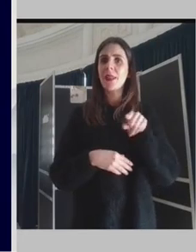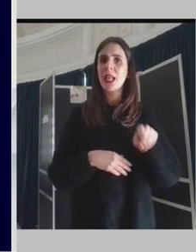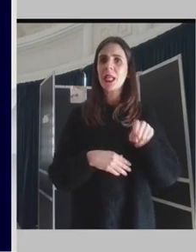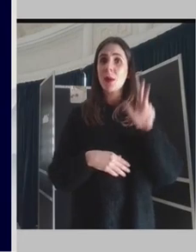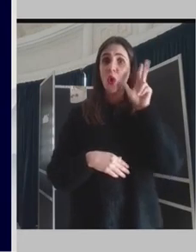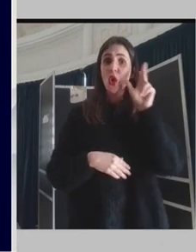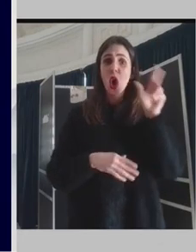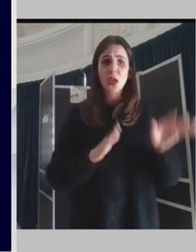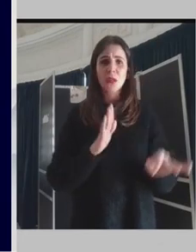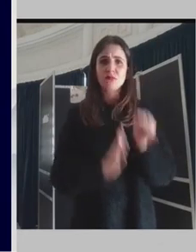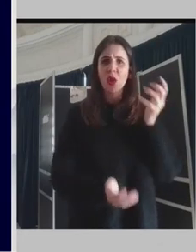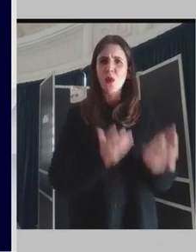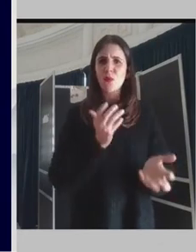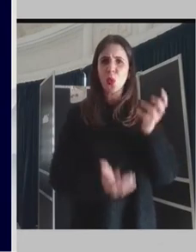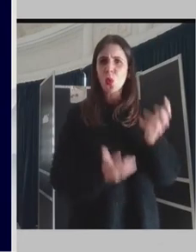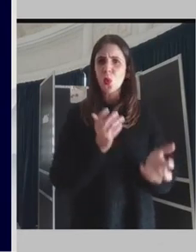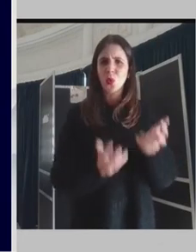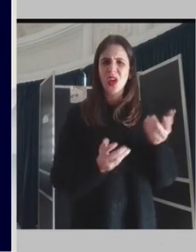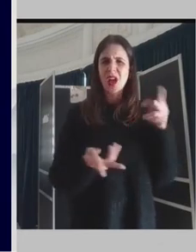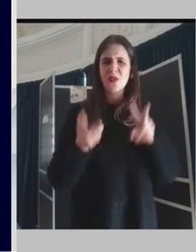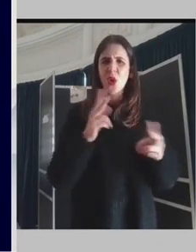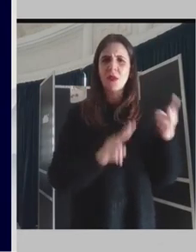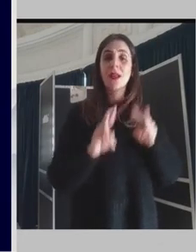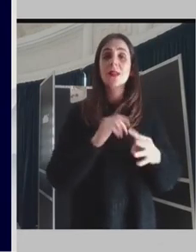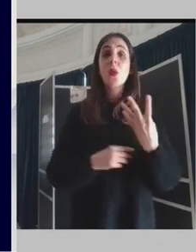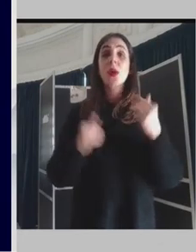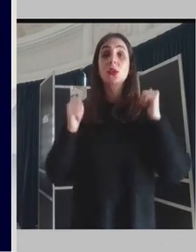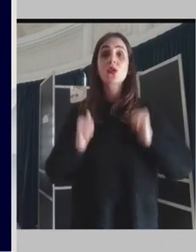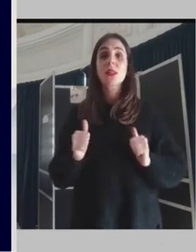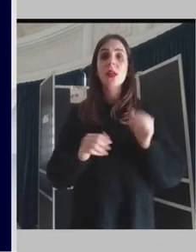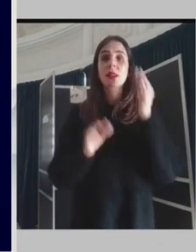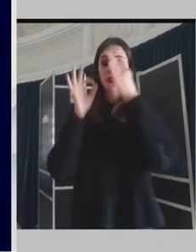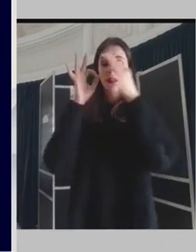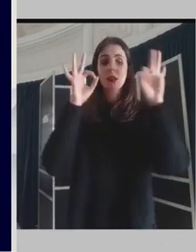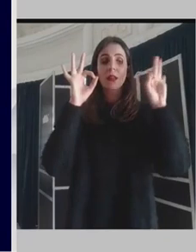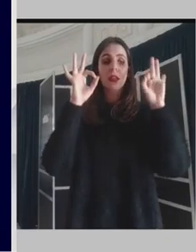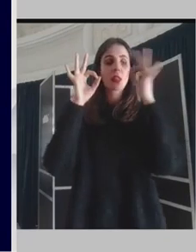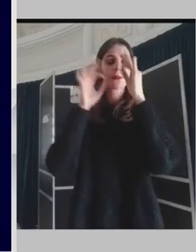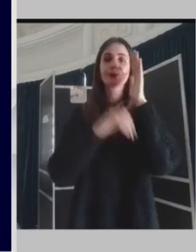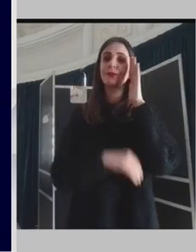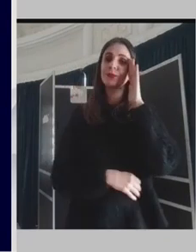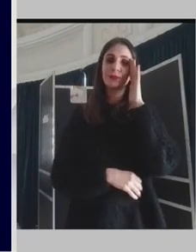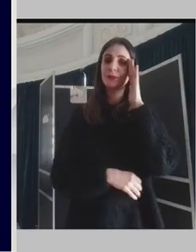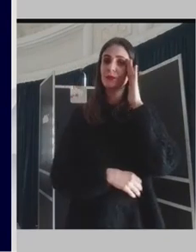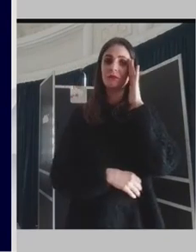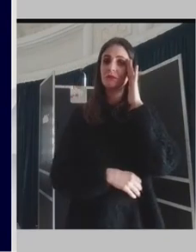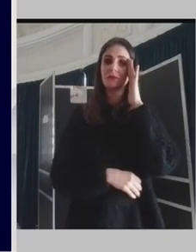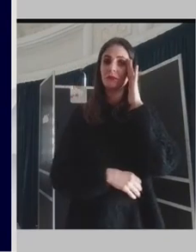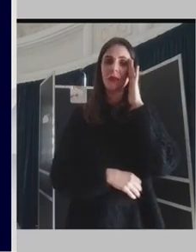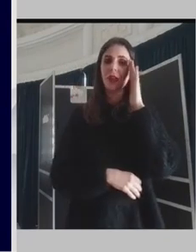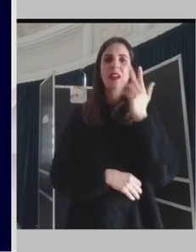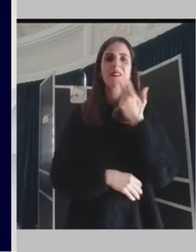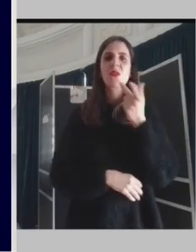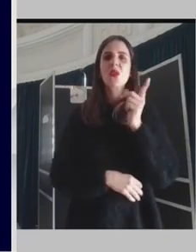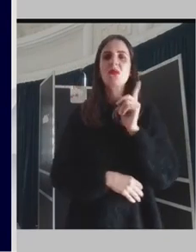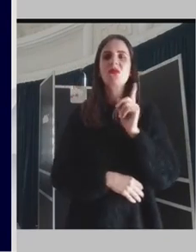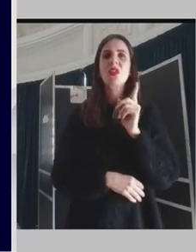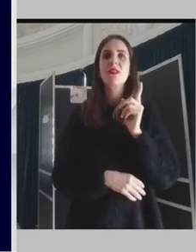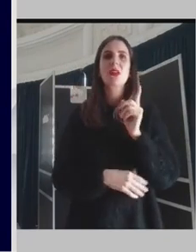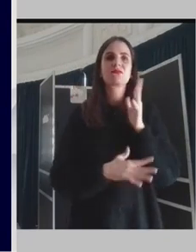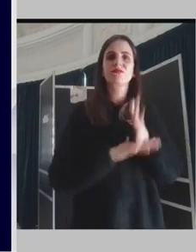stava subendo un atto di violenza avrebbero potuto salvarla e per l'indifferenza, per non impicciarsi, forse anche per